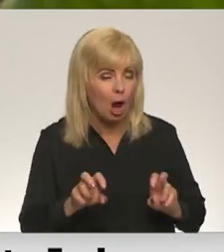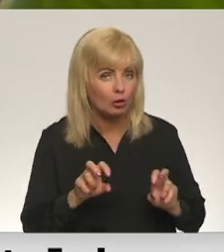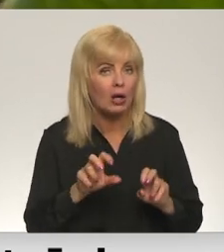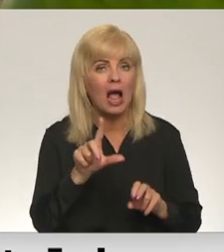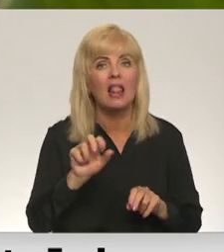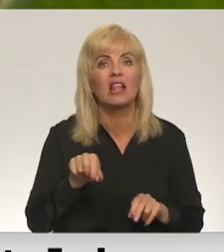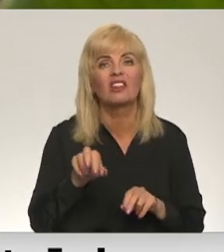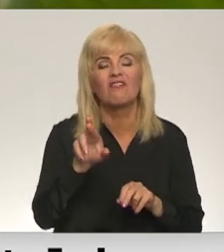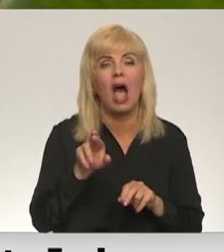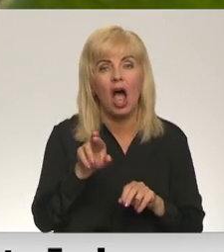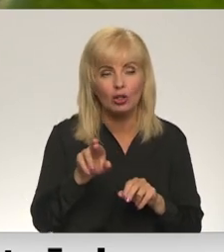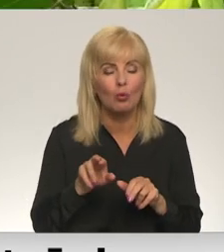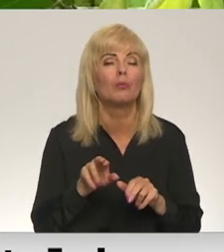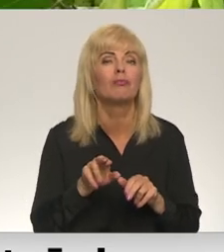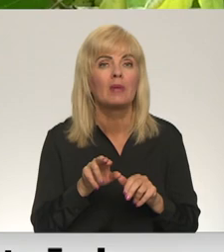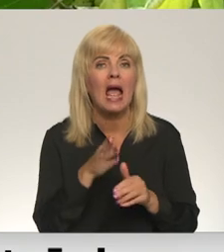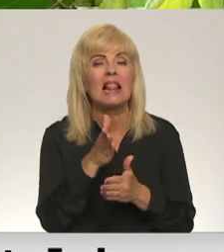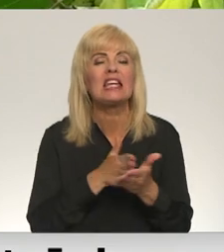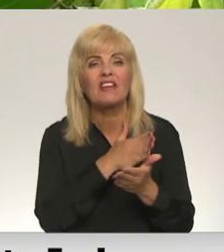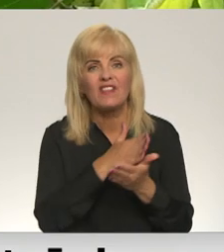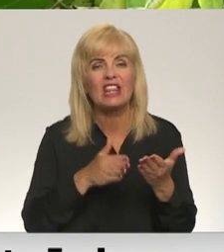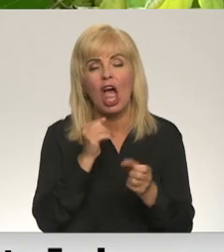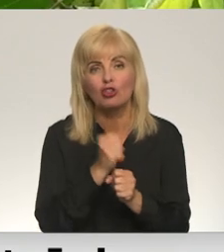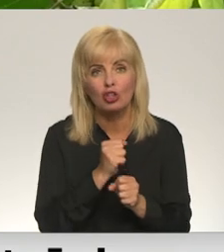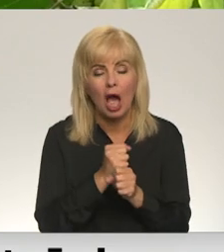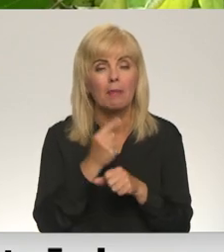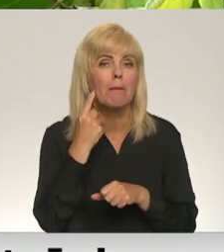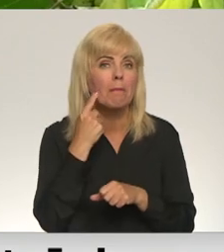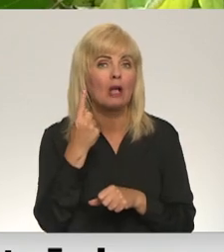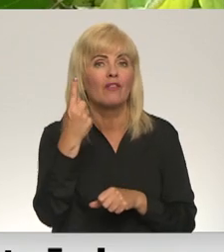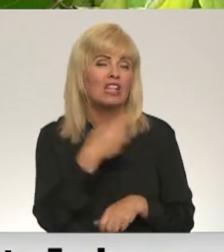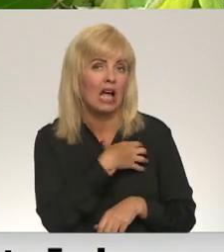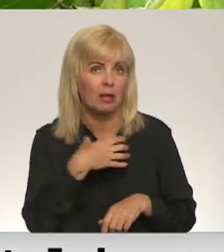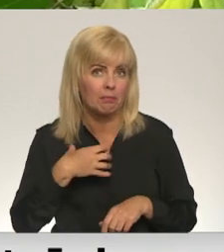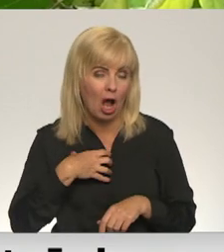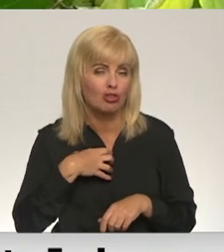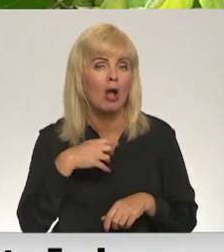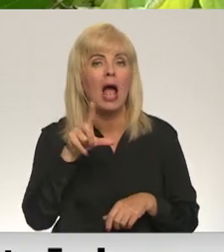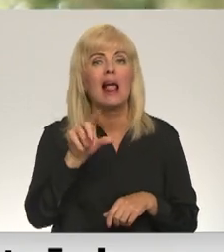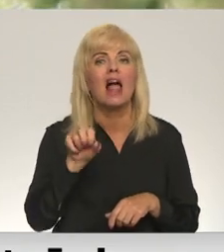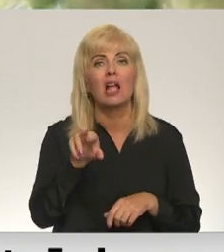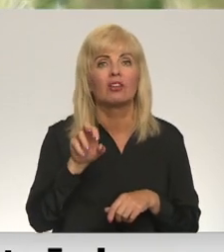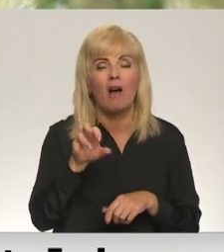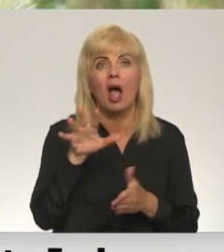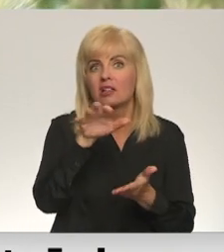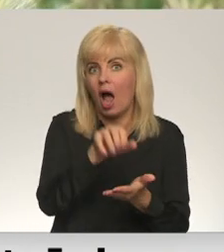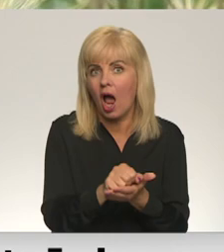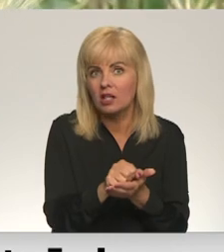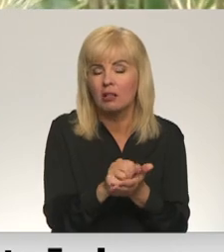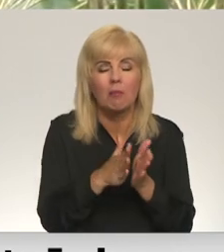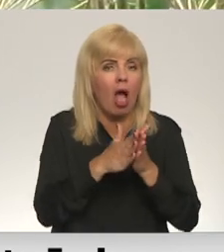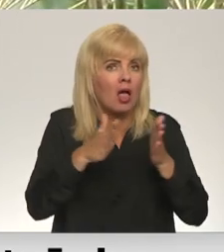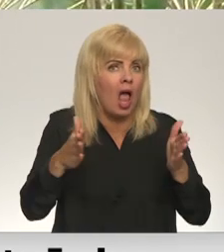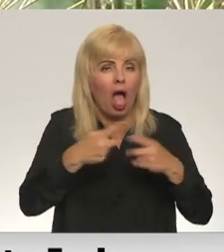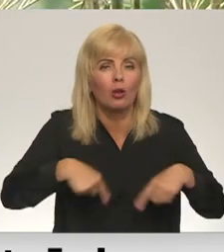latvāņu iznīcināšanas darbus. Madona arī ir viena no tām pašvaldībām, kurā latvānis iekarojas vislielākās teritorijas valsts mērogā